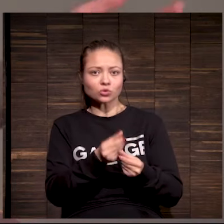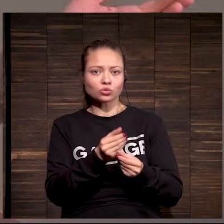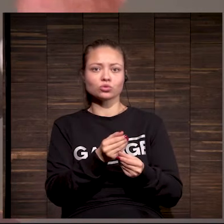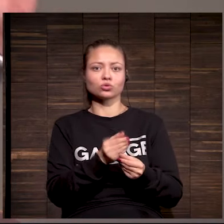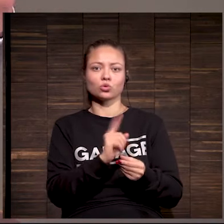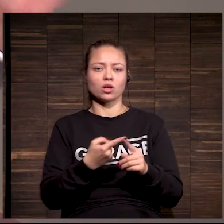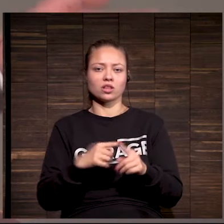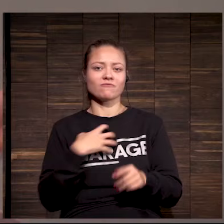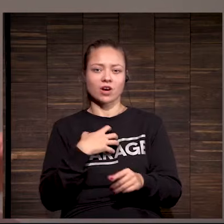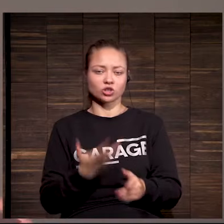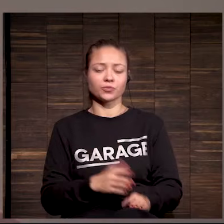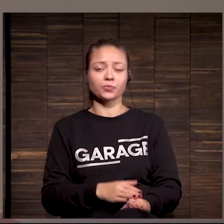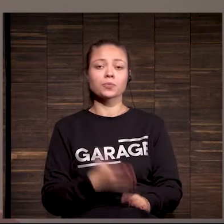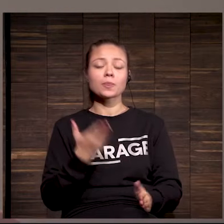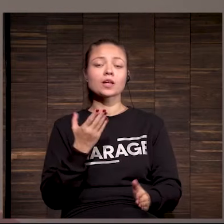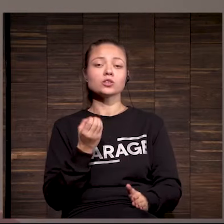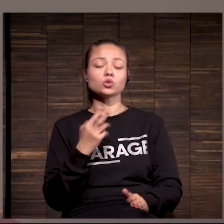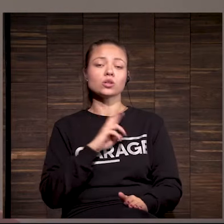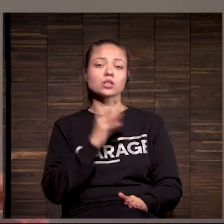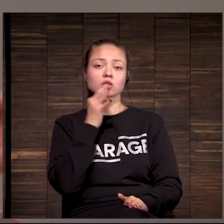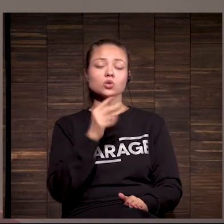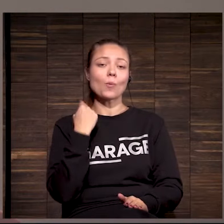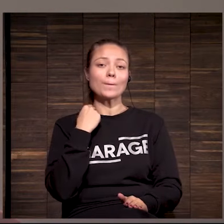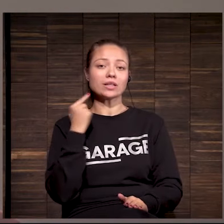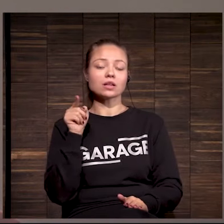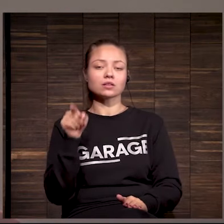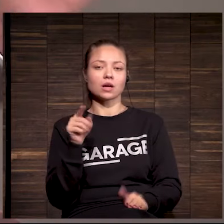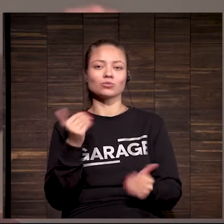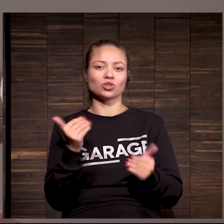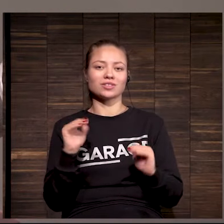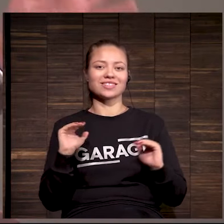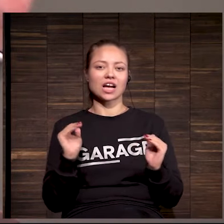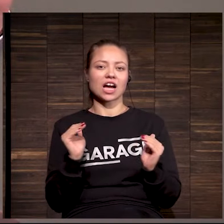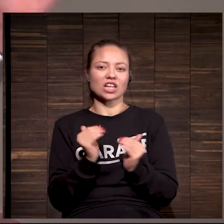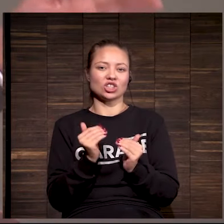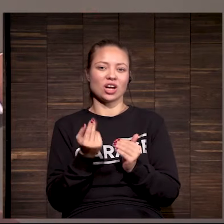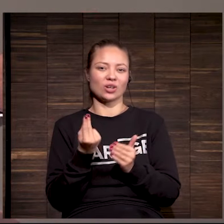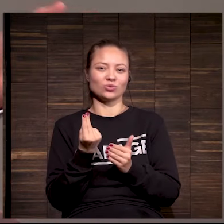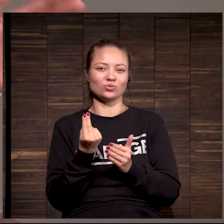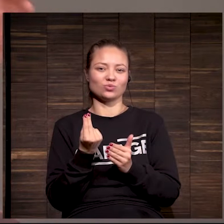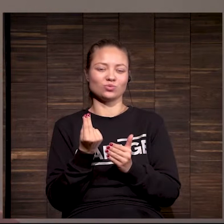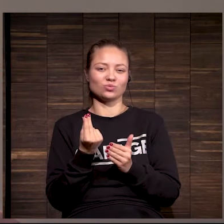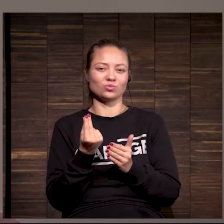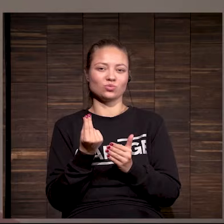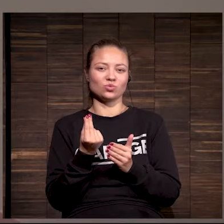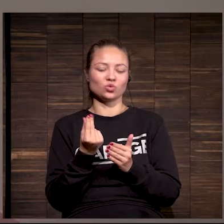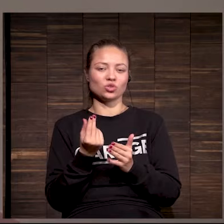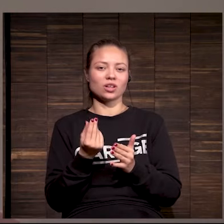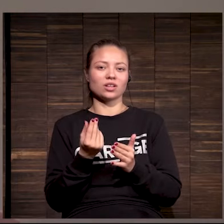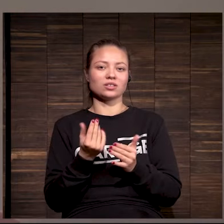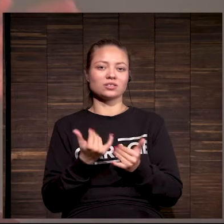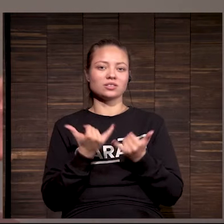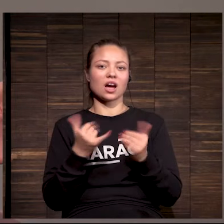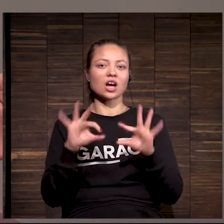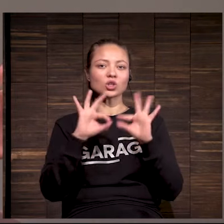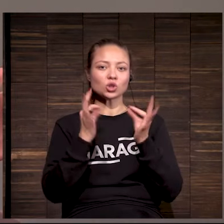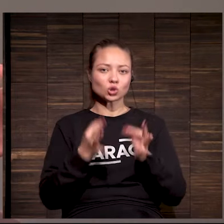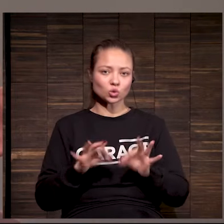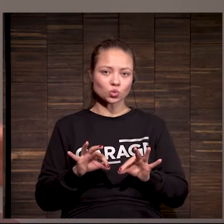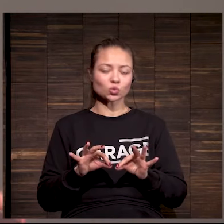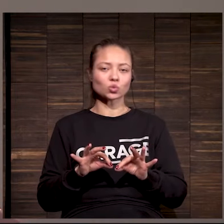еще скажу что в британии сейчас сокращая бюджеты на искусство у